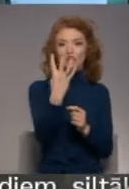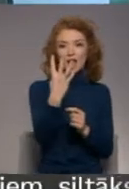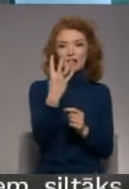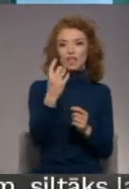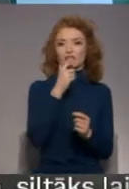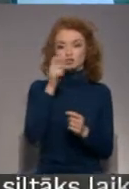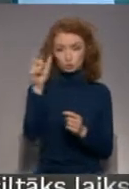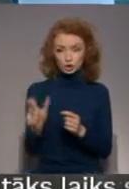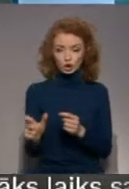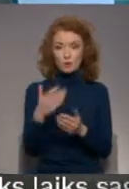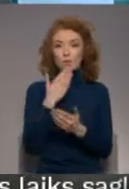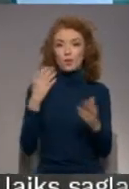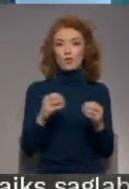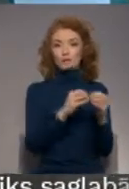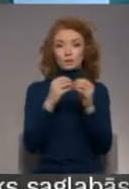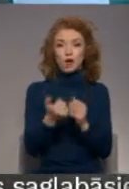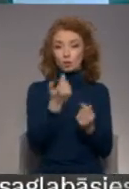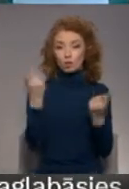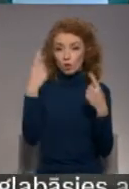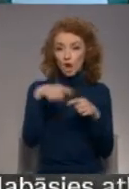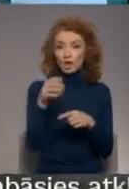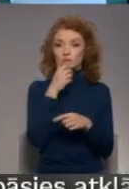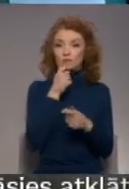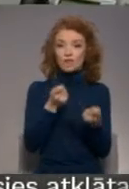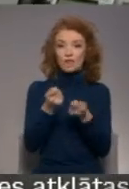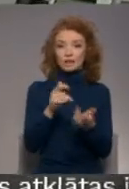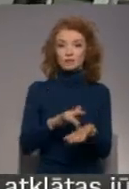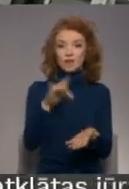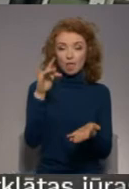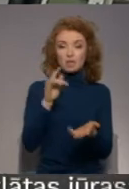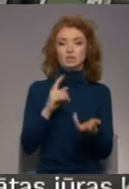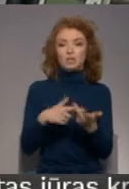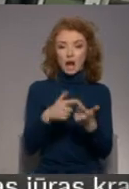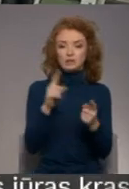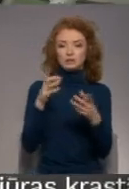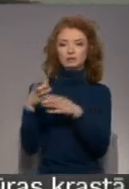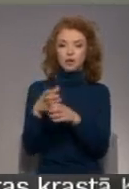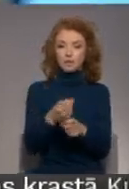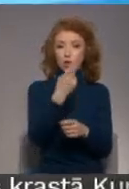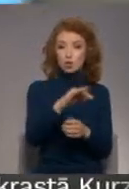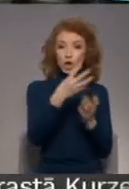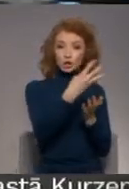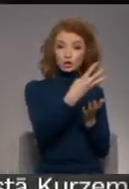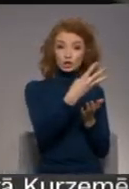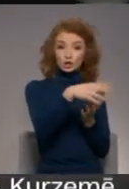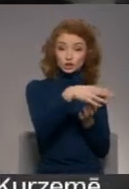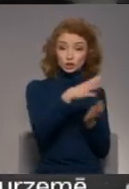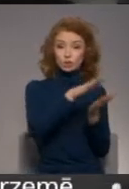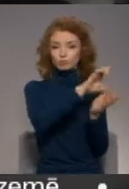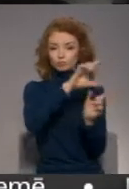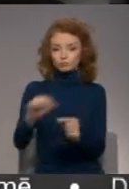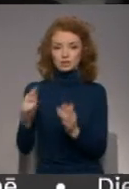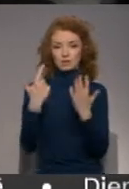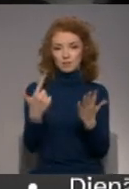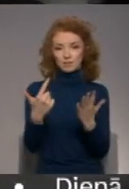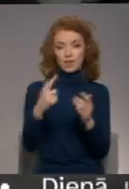dispečeriem. Pēdējo 10 gadu laikā dispečera vadības centru skaits jau esot samazinājies no 40 uz 7, bet